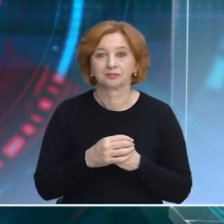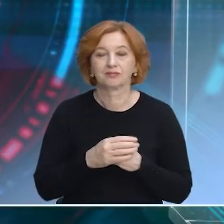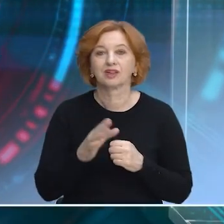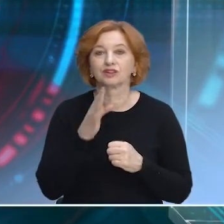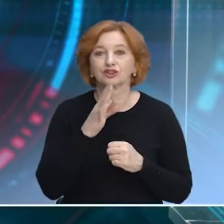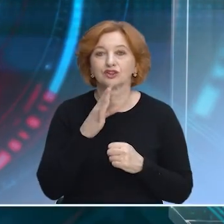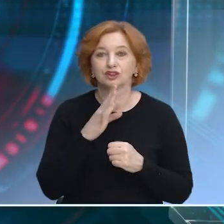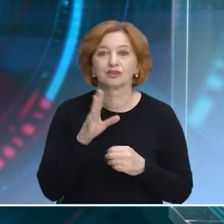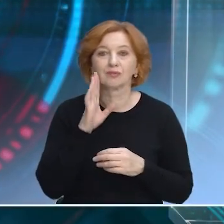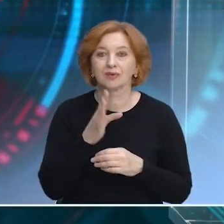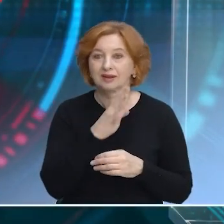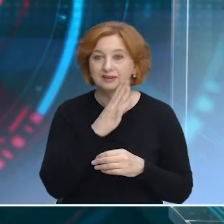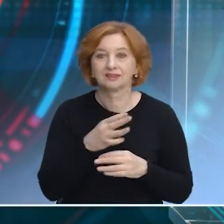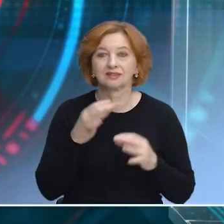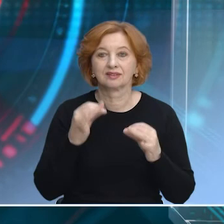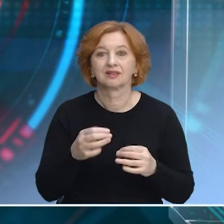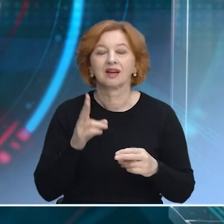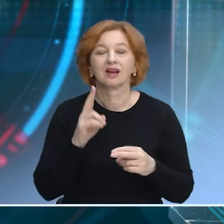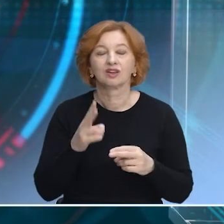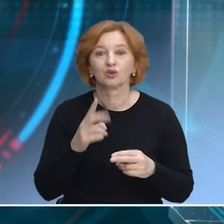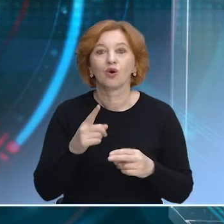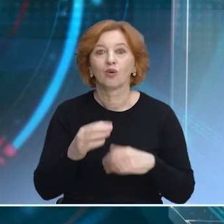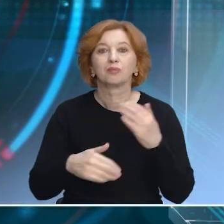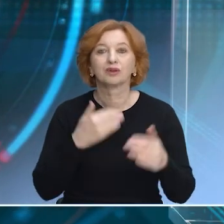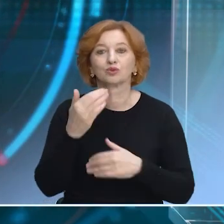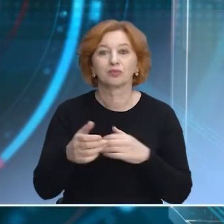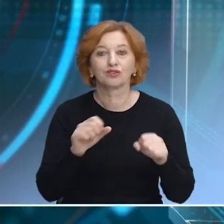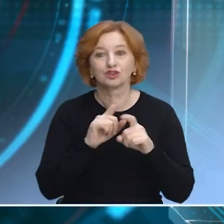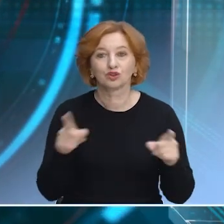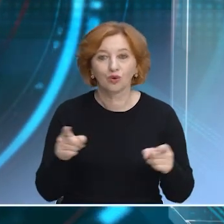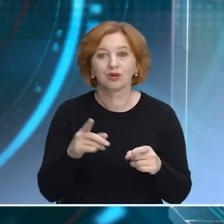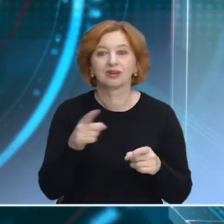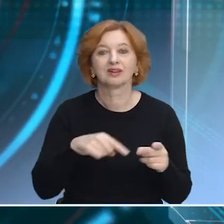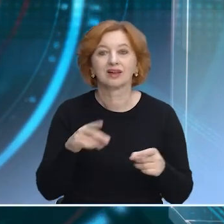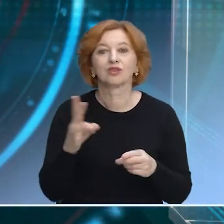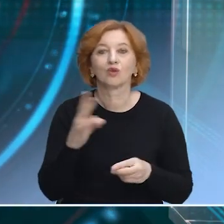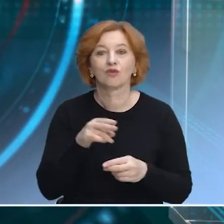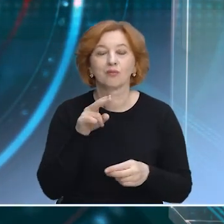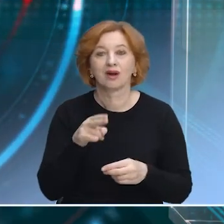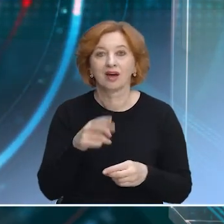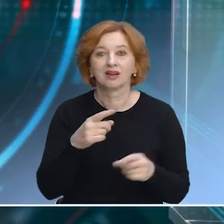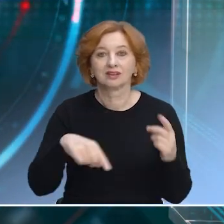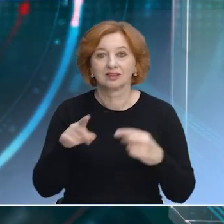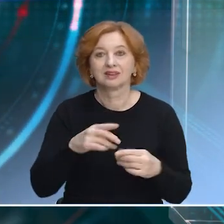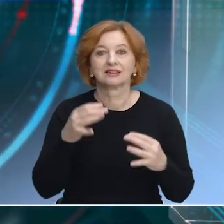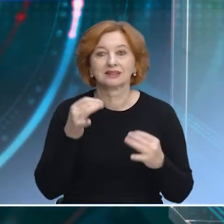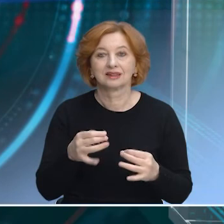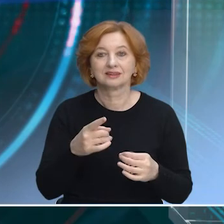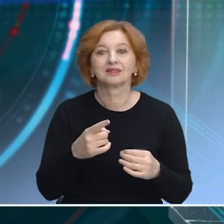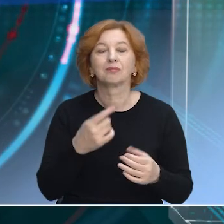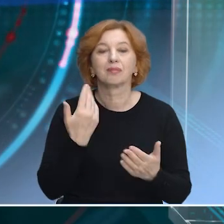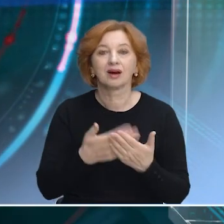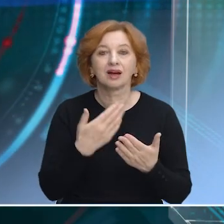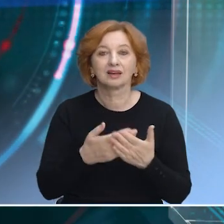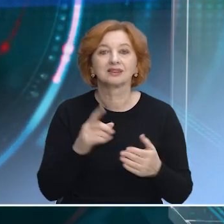Женщина – мать. Все, кто приступает порог школы поселка Новозарянский имени Анны Осиповны Хорошевской,